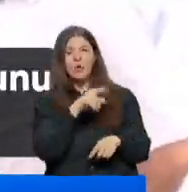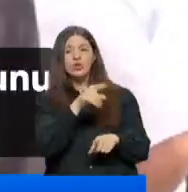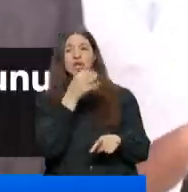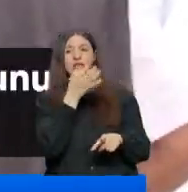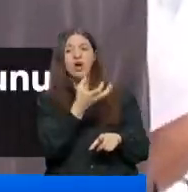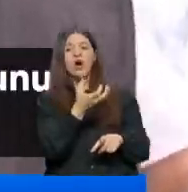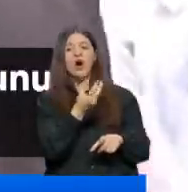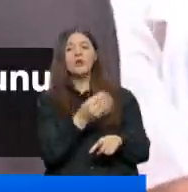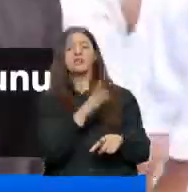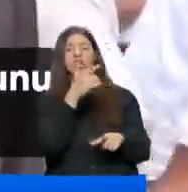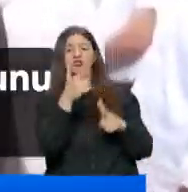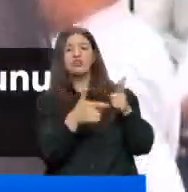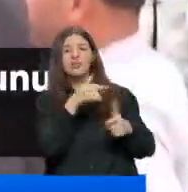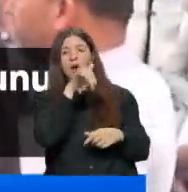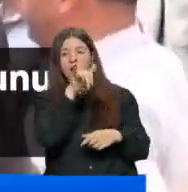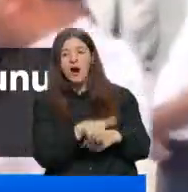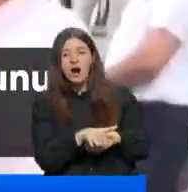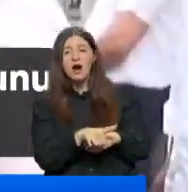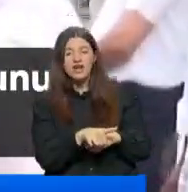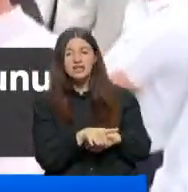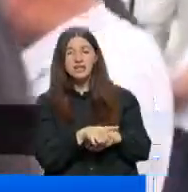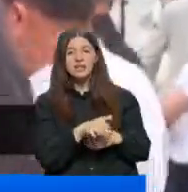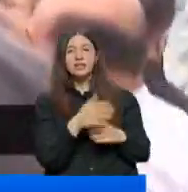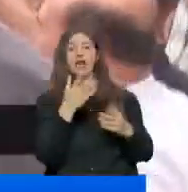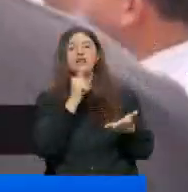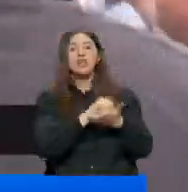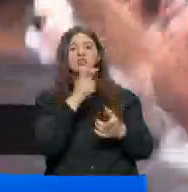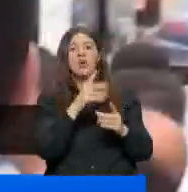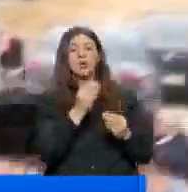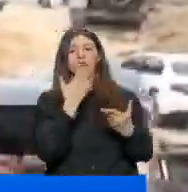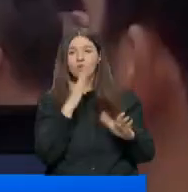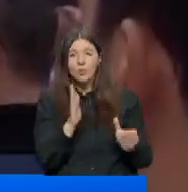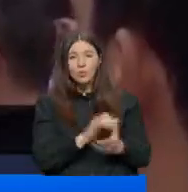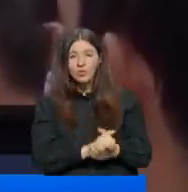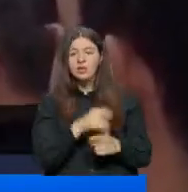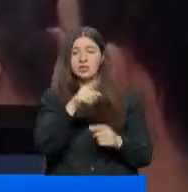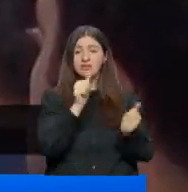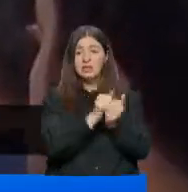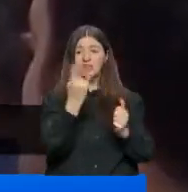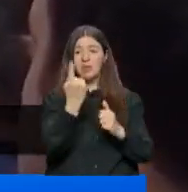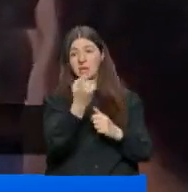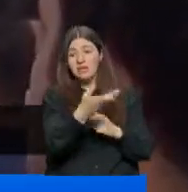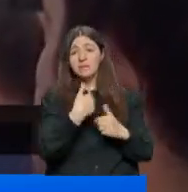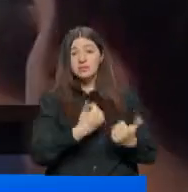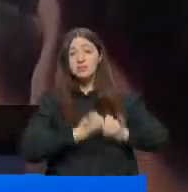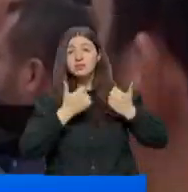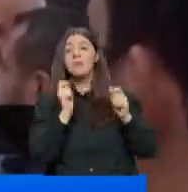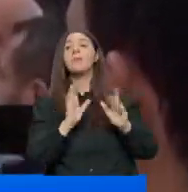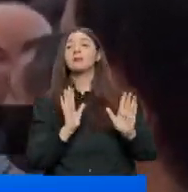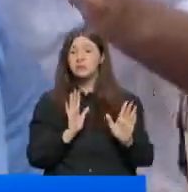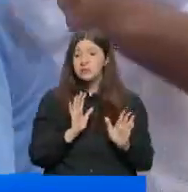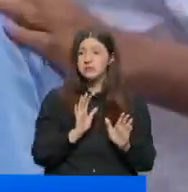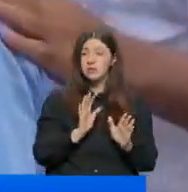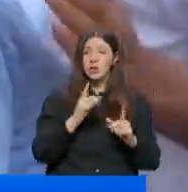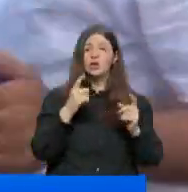gelip onun iznin olmadan çekme hakkın gazeteci olarak yok. Sizin yanınızda gezen biri de bizi